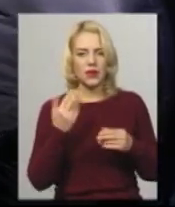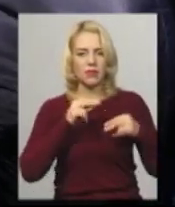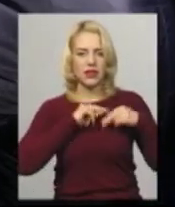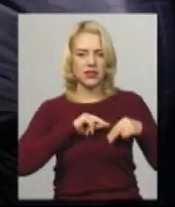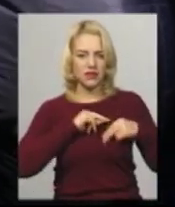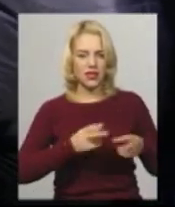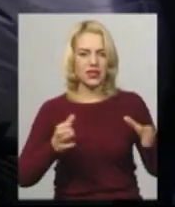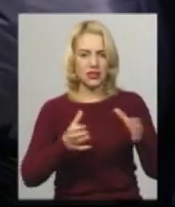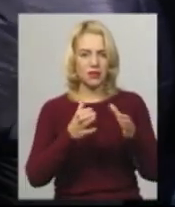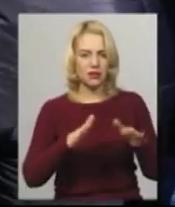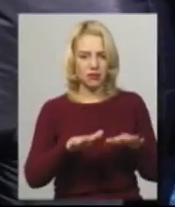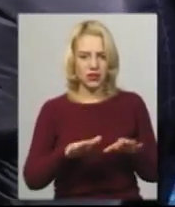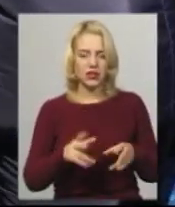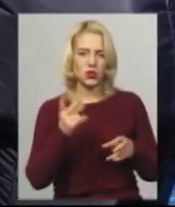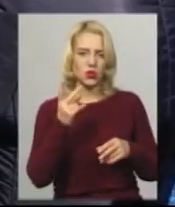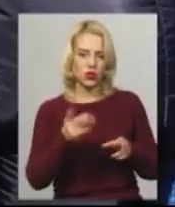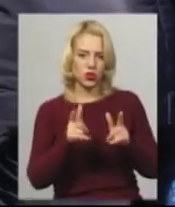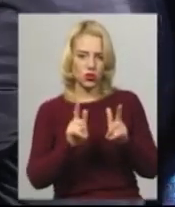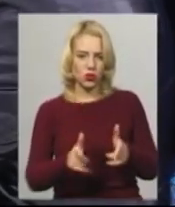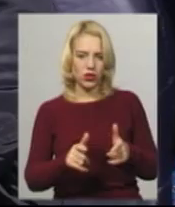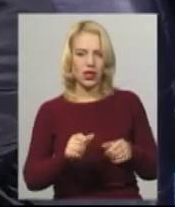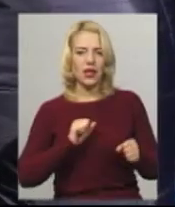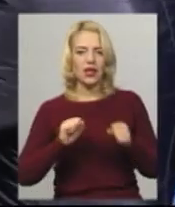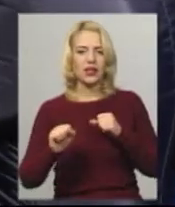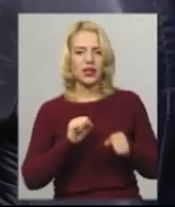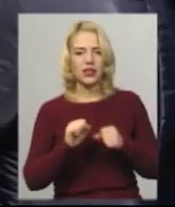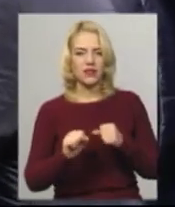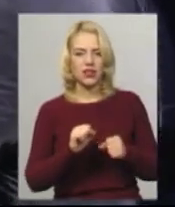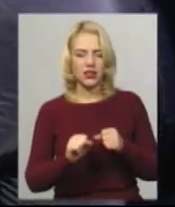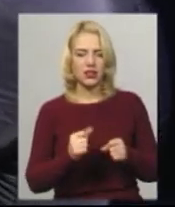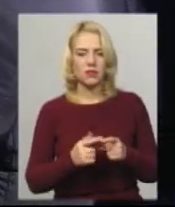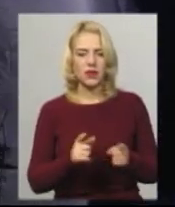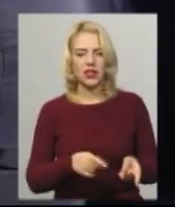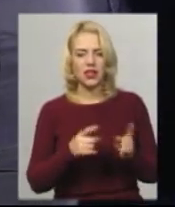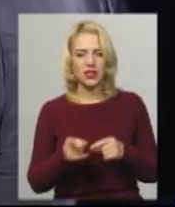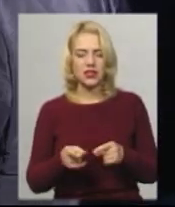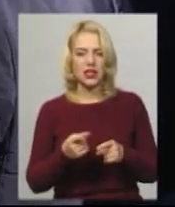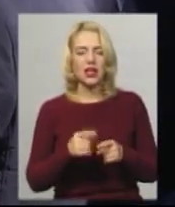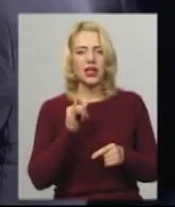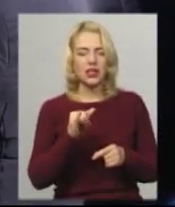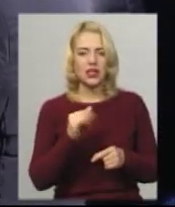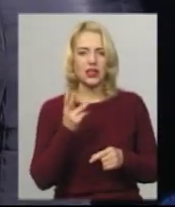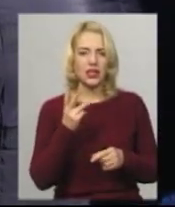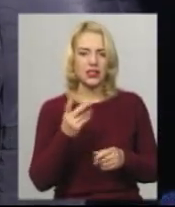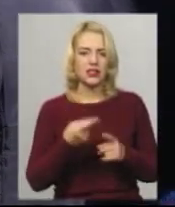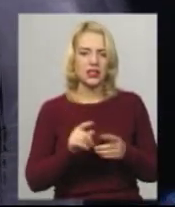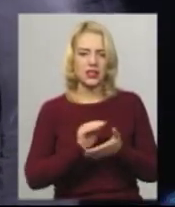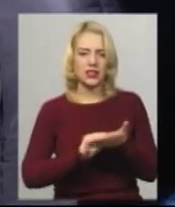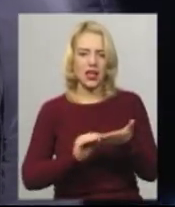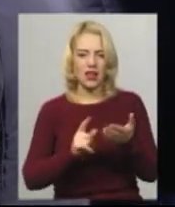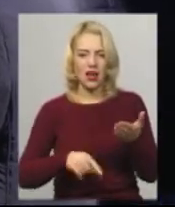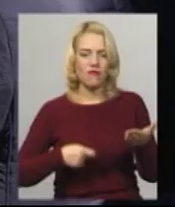перевели. Друге, згода керівника звідки перевезти, вона є. І третій шаг, людина пише заяву,